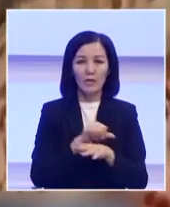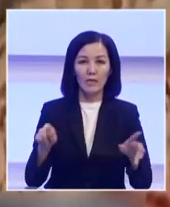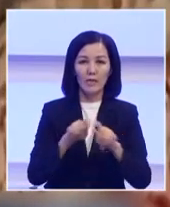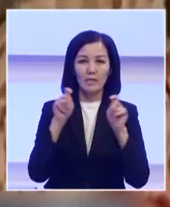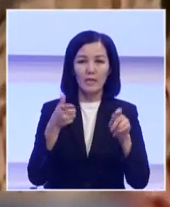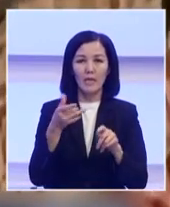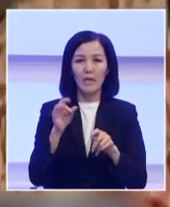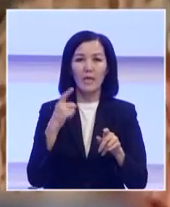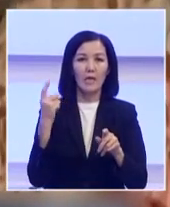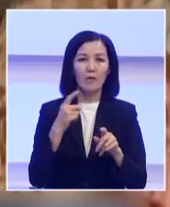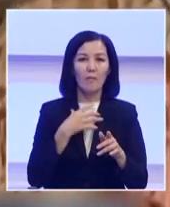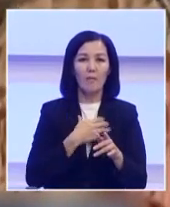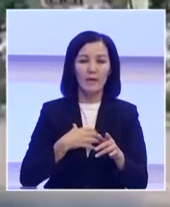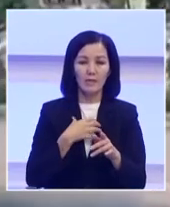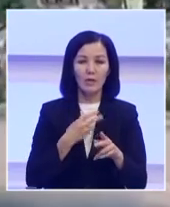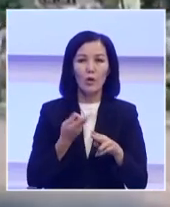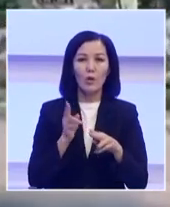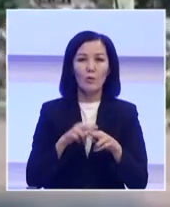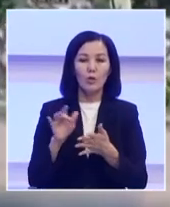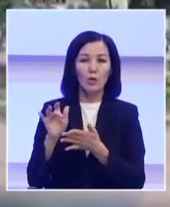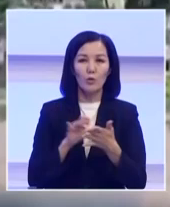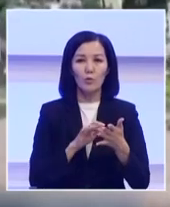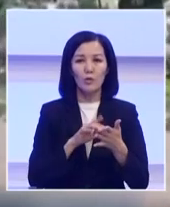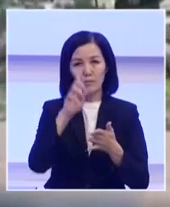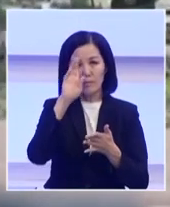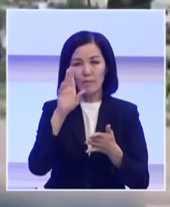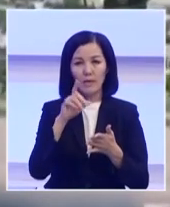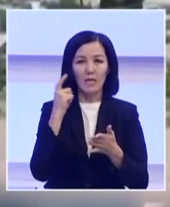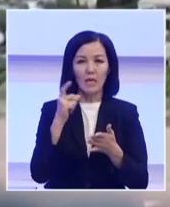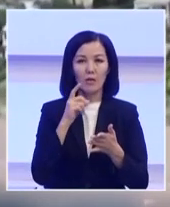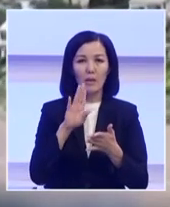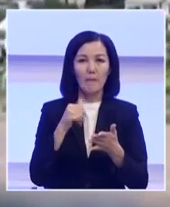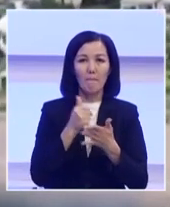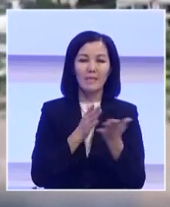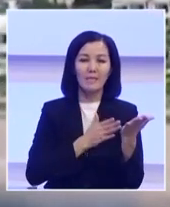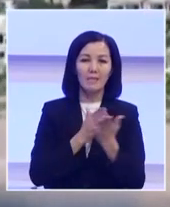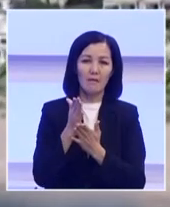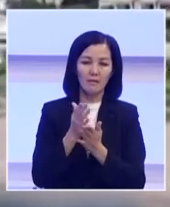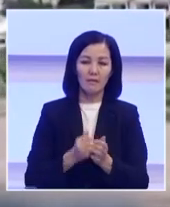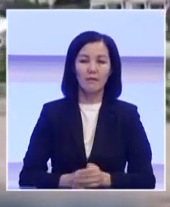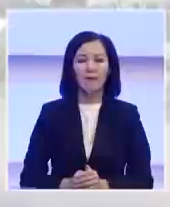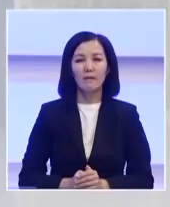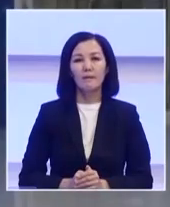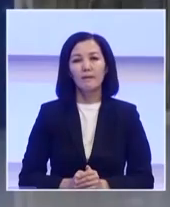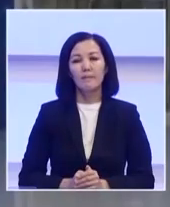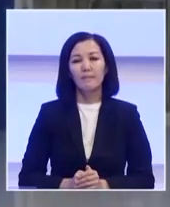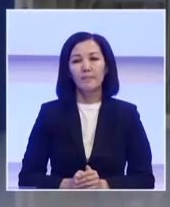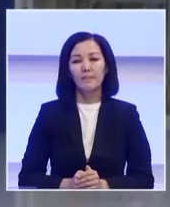Грекия экономикасы үшін маңызды. Өйткені туризм мемлекет экономикасының басты саласының бірі.